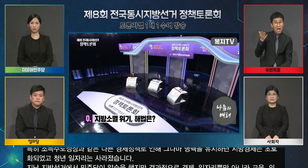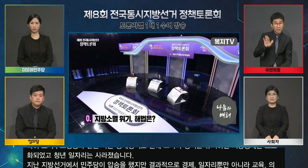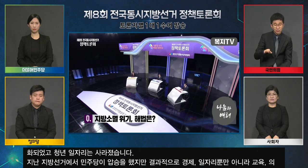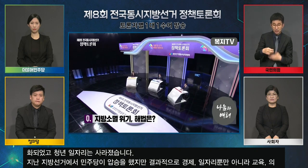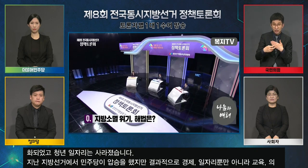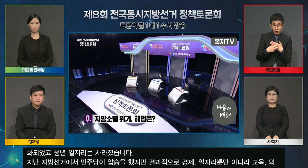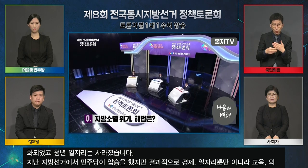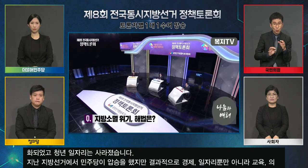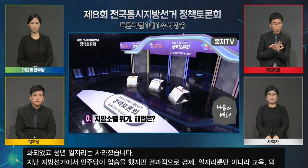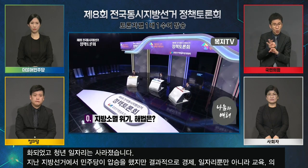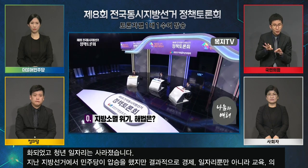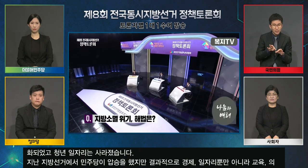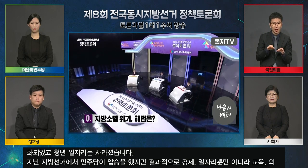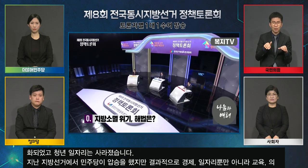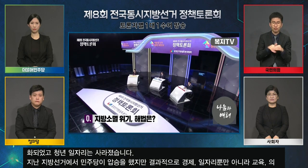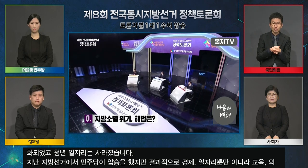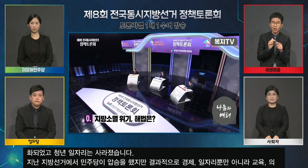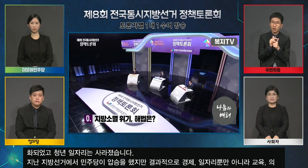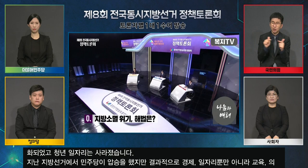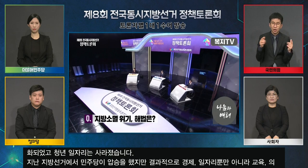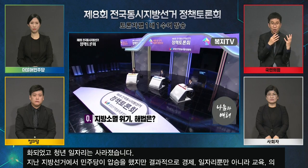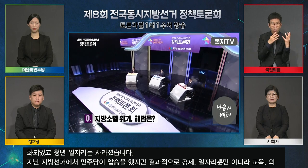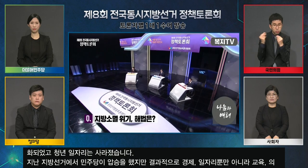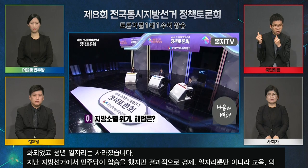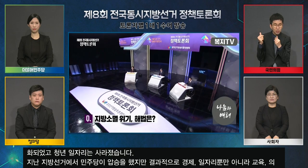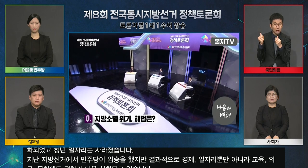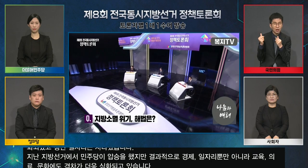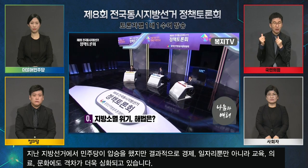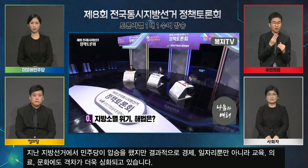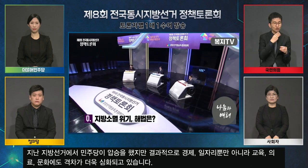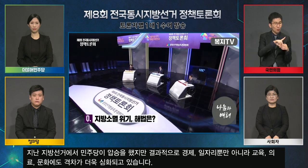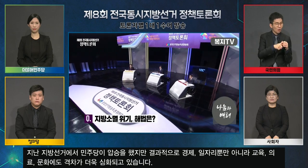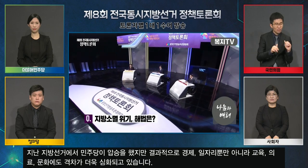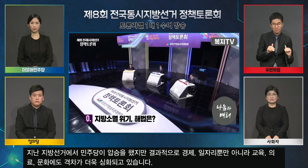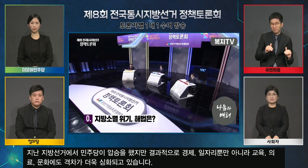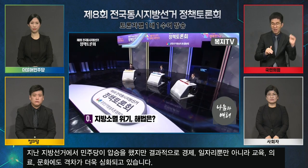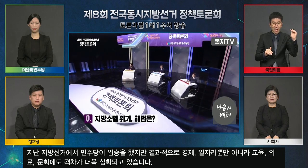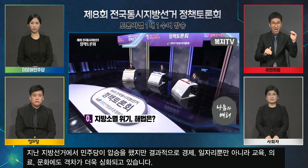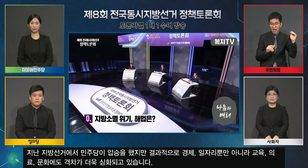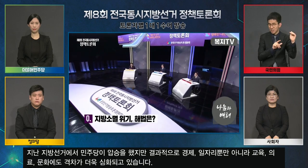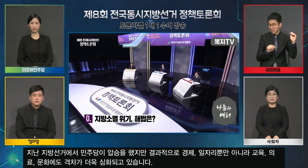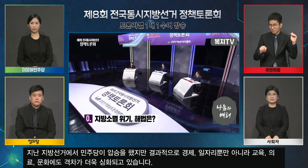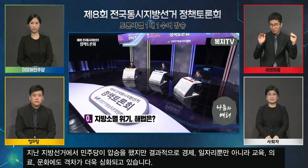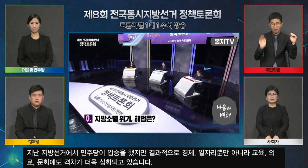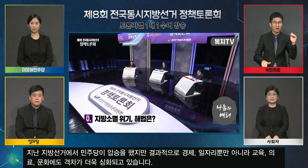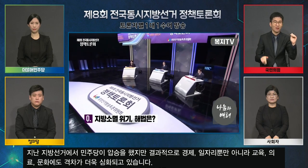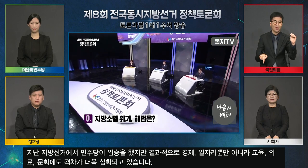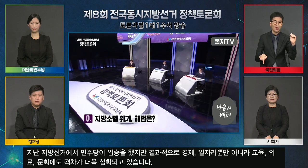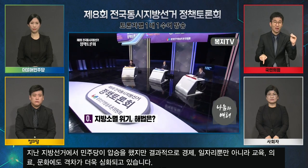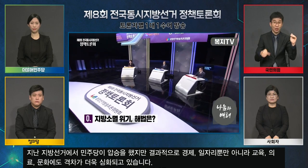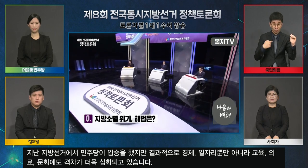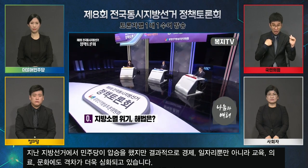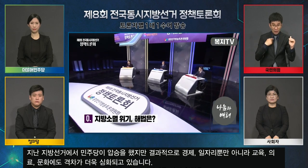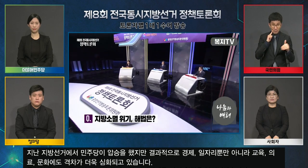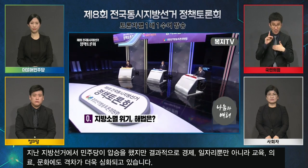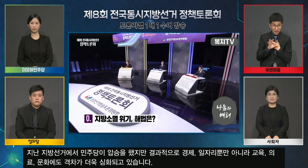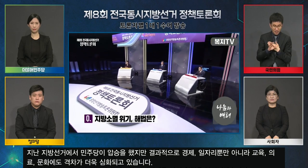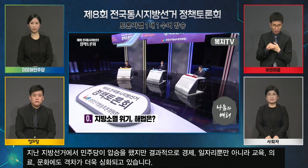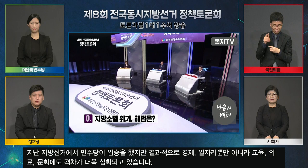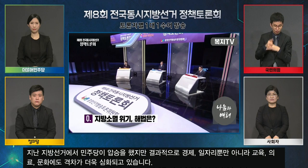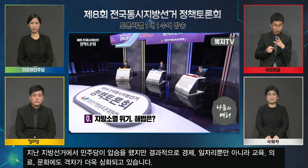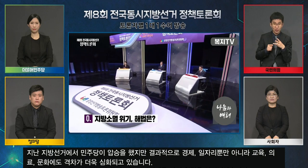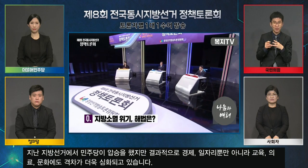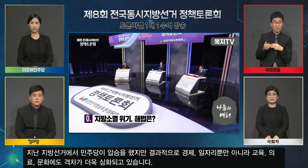있습니다. 윤석열 정부는 문재인 정부가 무너뜨린 지방경제를 다시 활력을 불어넣겠습니다. 4차